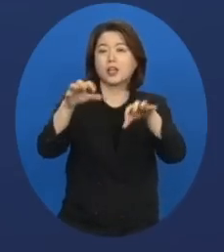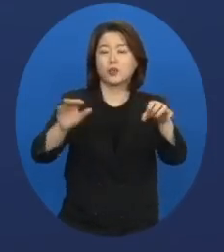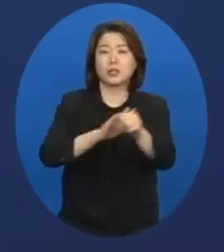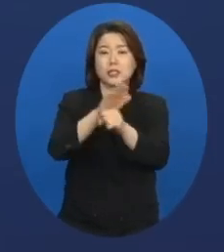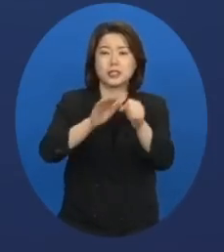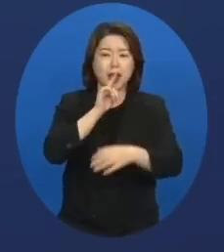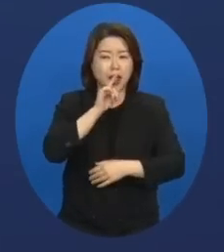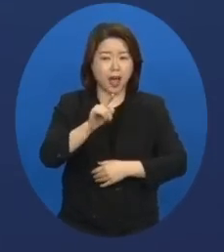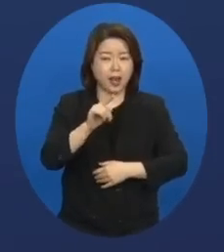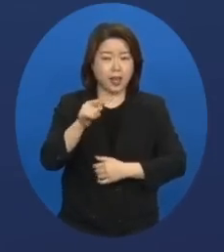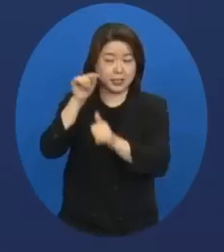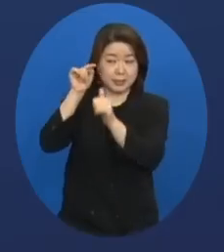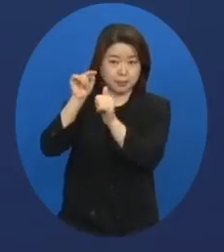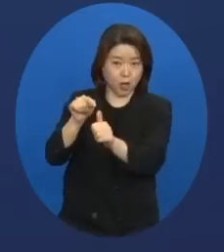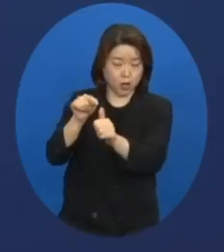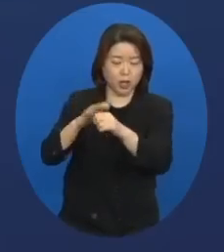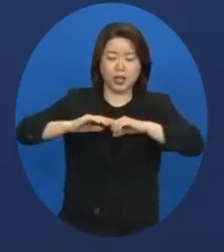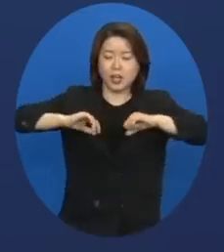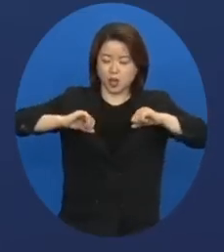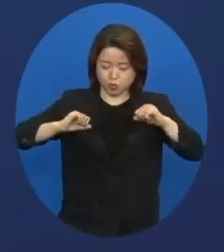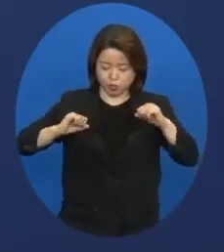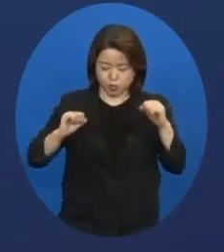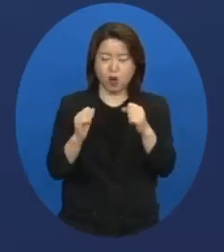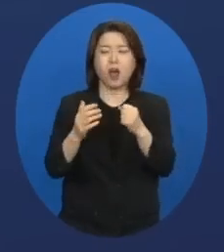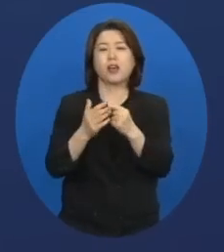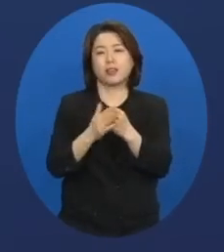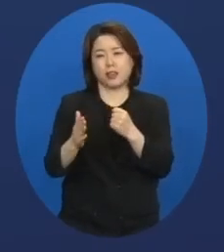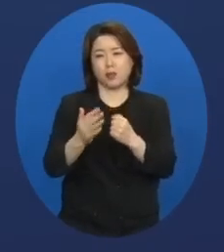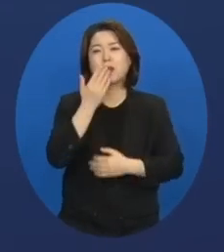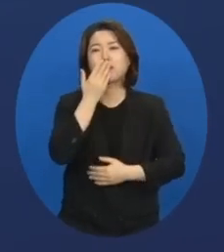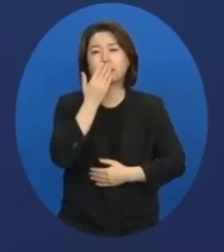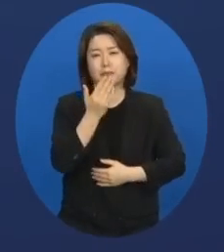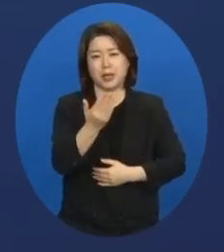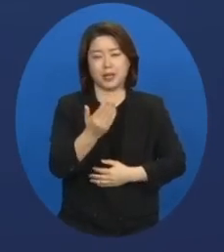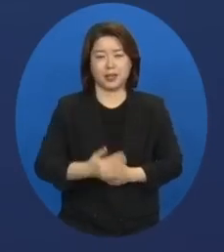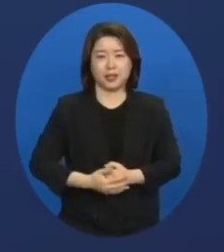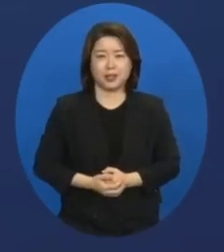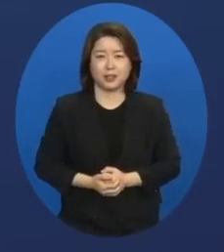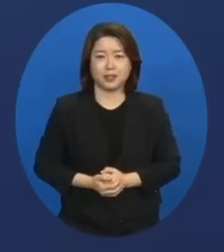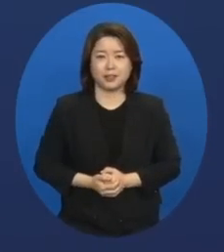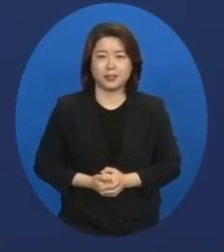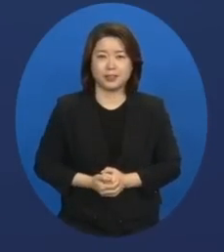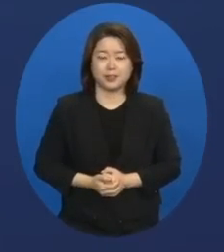사랑하라 하는 명령에 순종했기 때문에 그렇습니다.